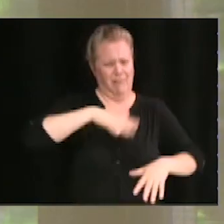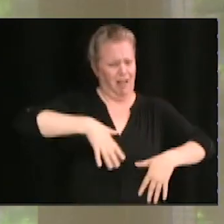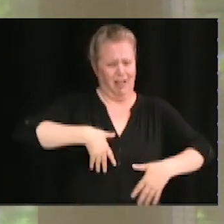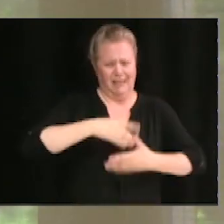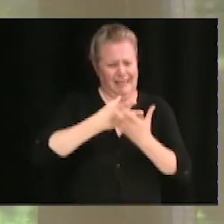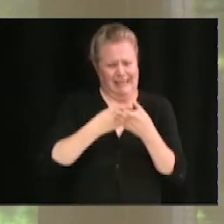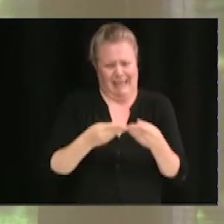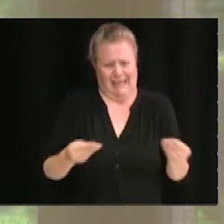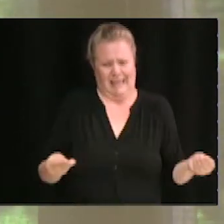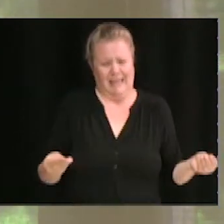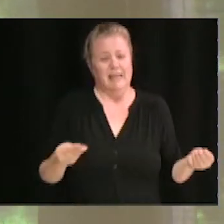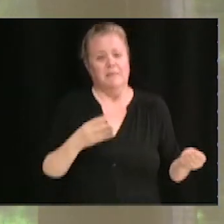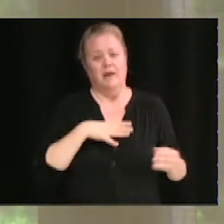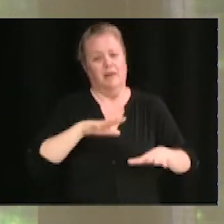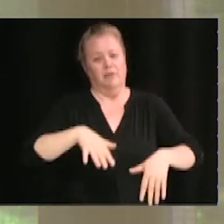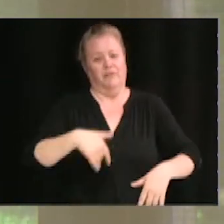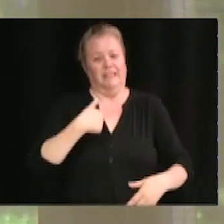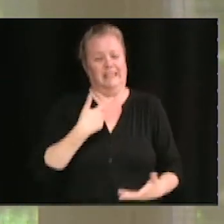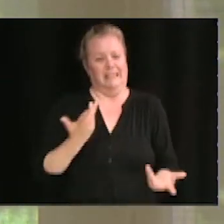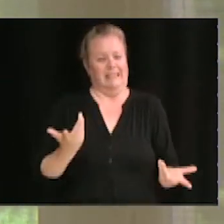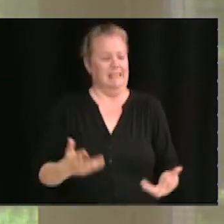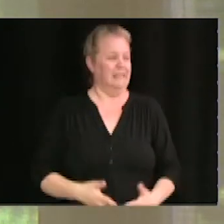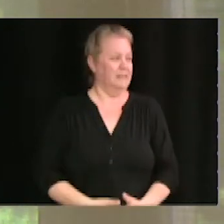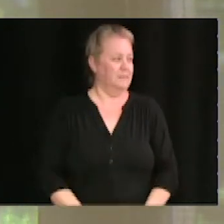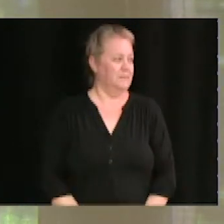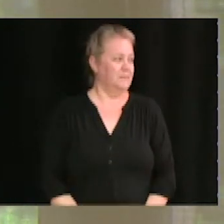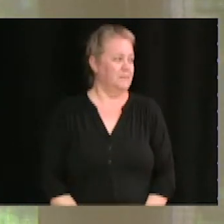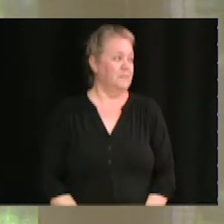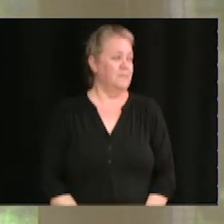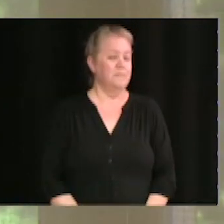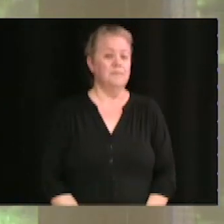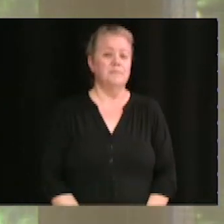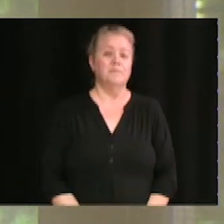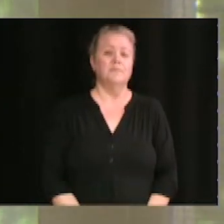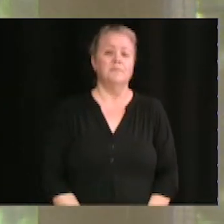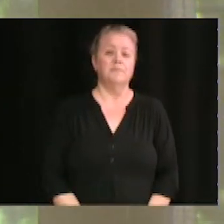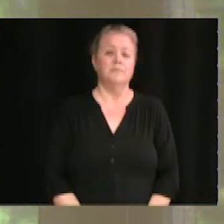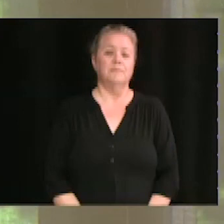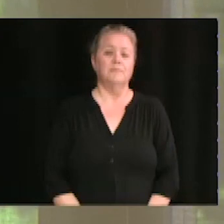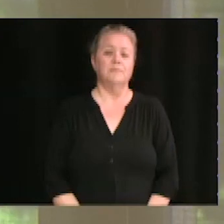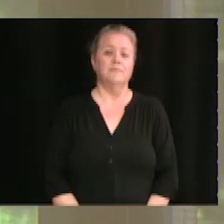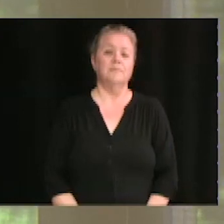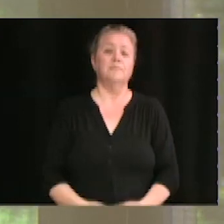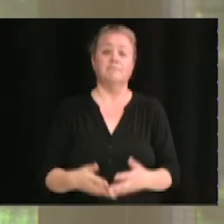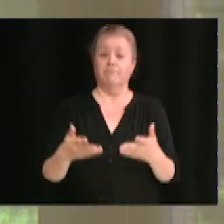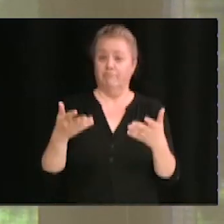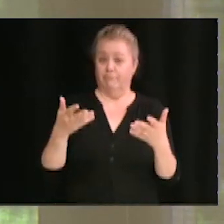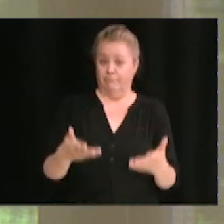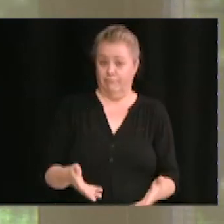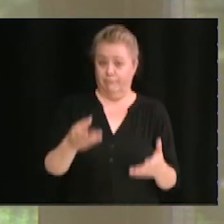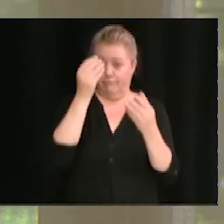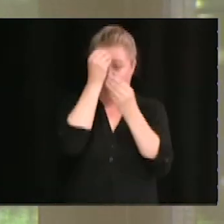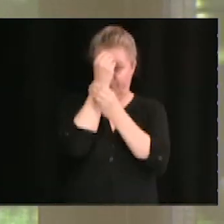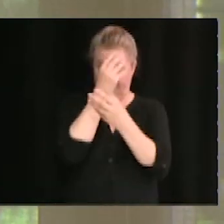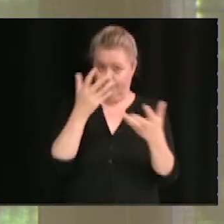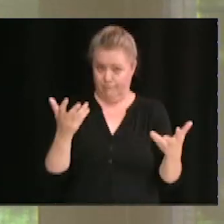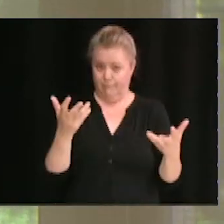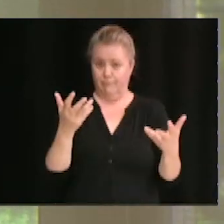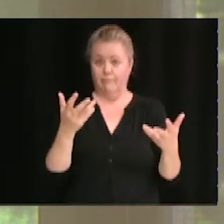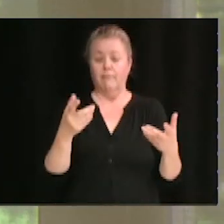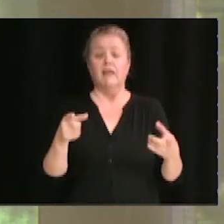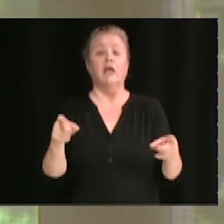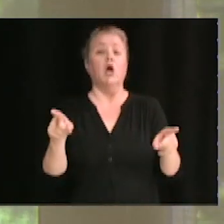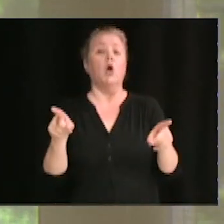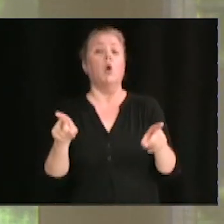Je n pas eu le temps d'aller encore voir ça. Donc, voilà pour ces informations. On va avoir aussi,